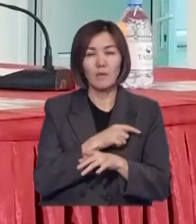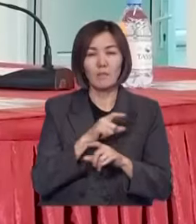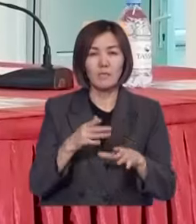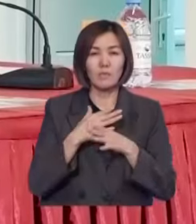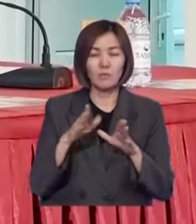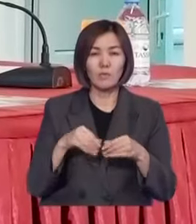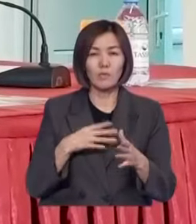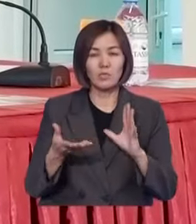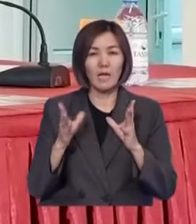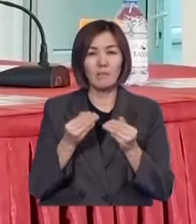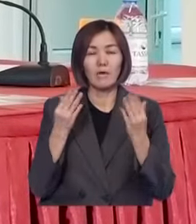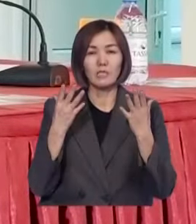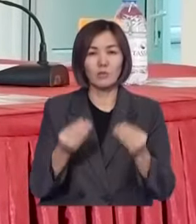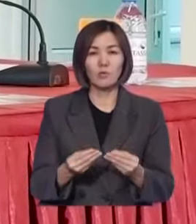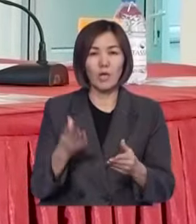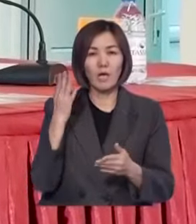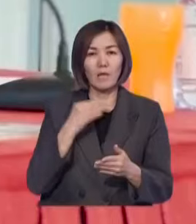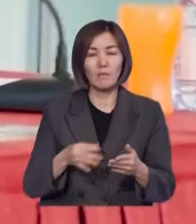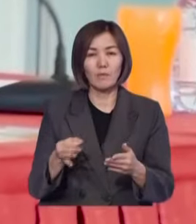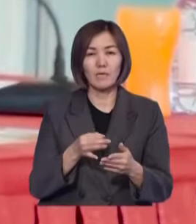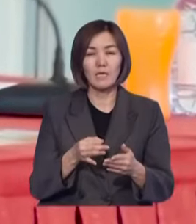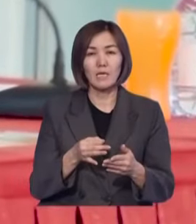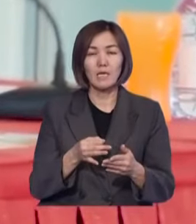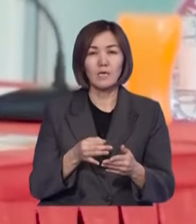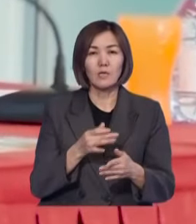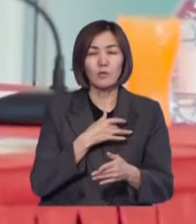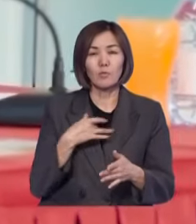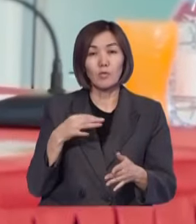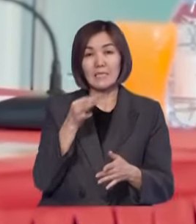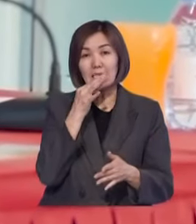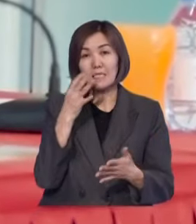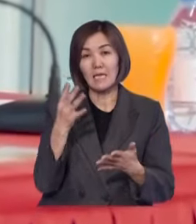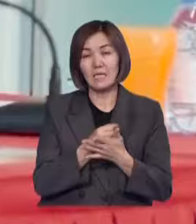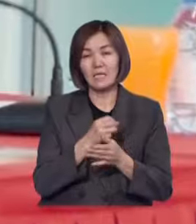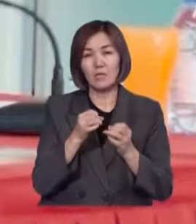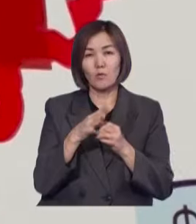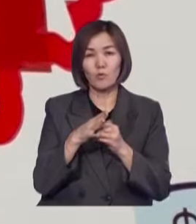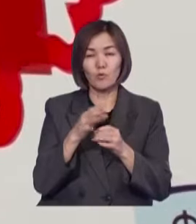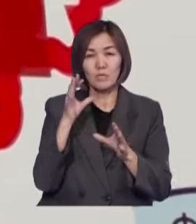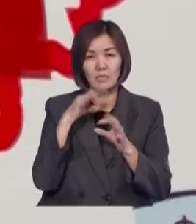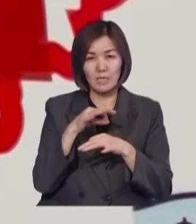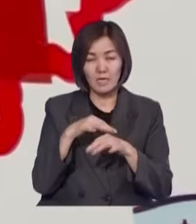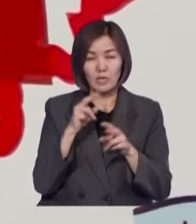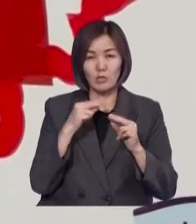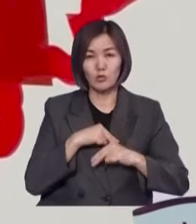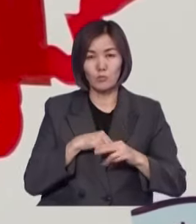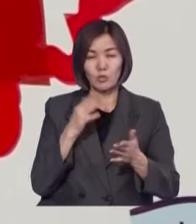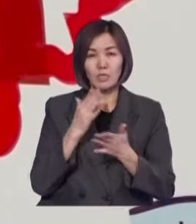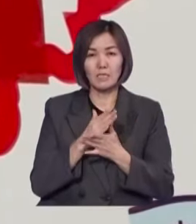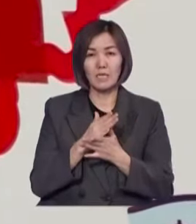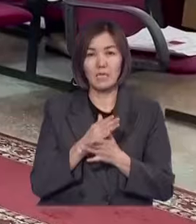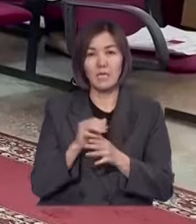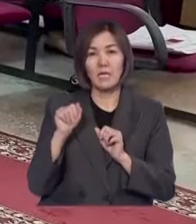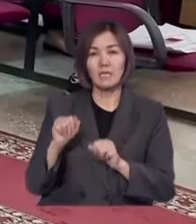көмек көрсеткен. Жалпы қазірде облыс аумағында туберкулезді ерте анықтайтын 14 зертхана жұмыс істеп тұр. Айта кетейік, туберкулездерді